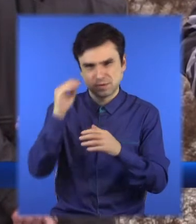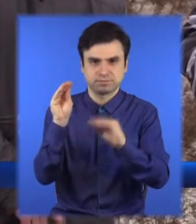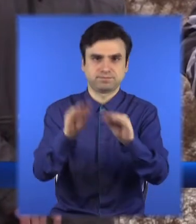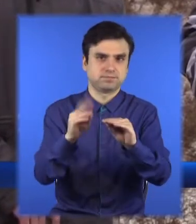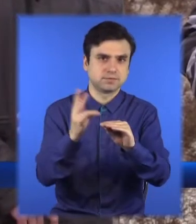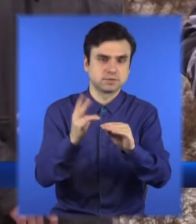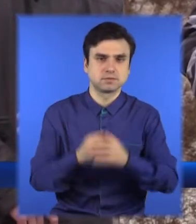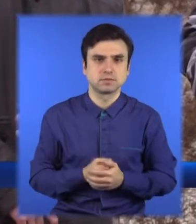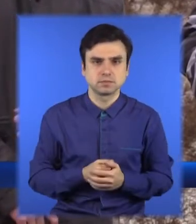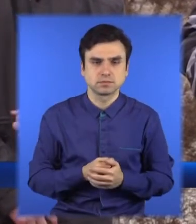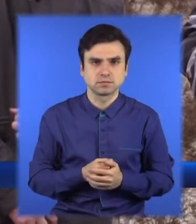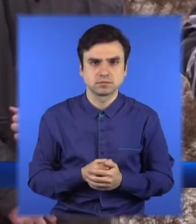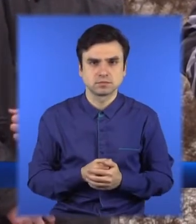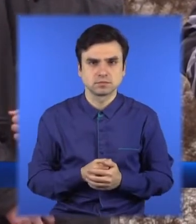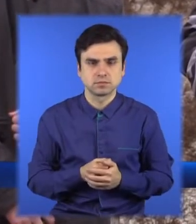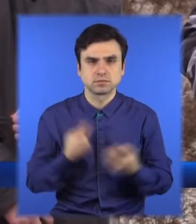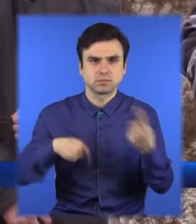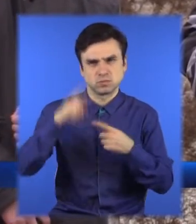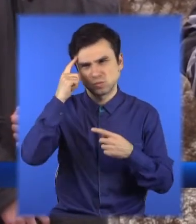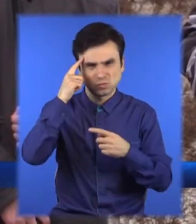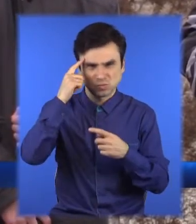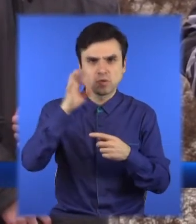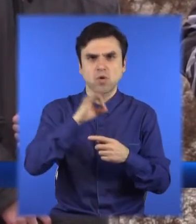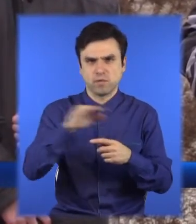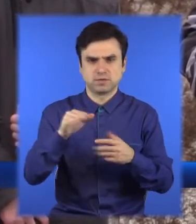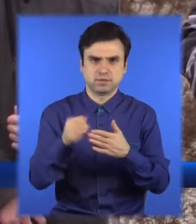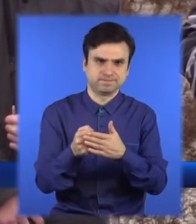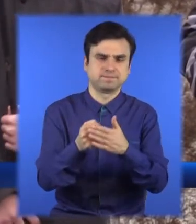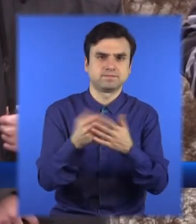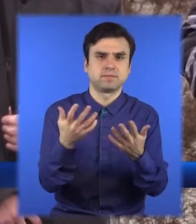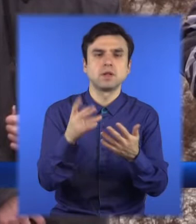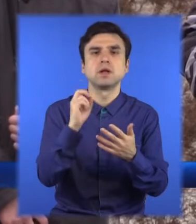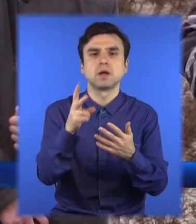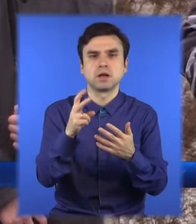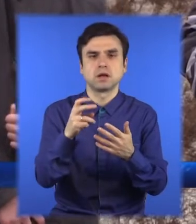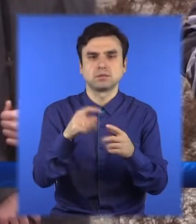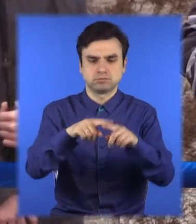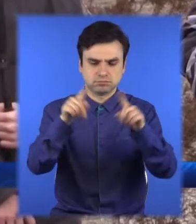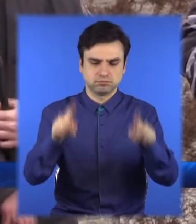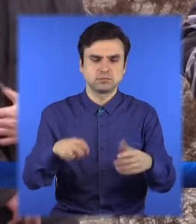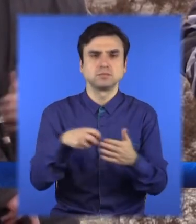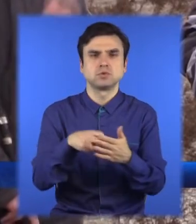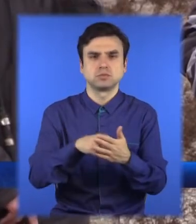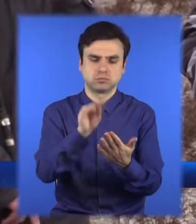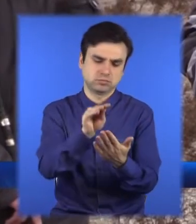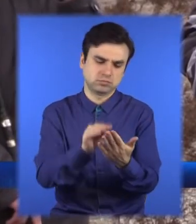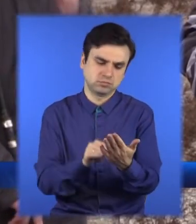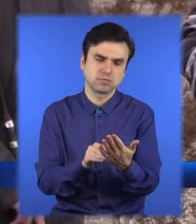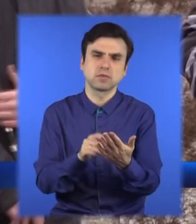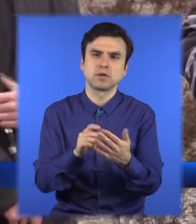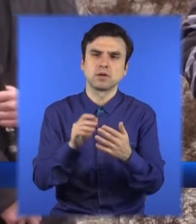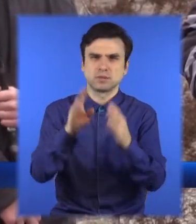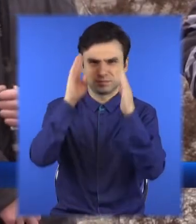Ми вирішили піти офіційним шляхом і звертаємось з листом на